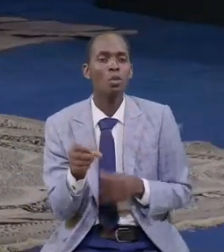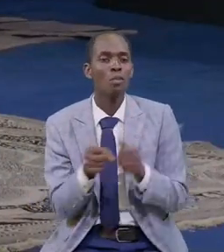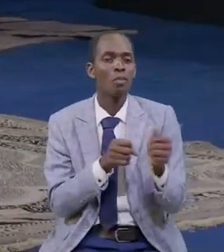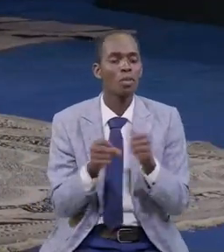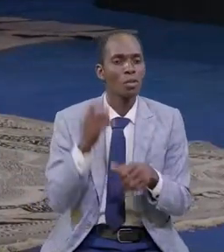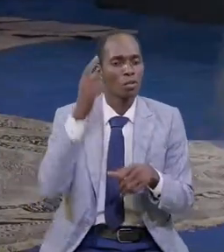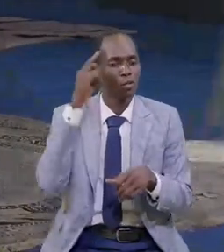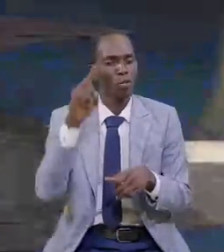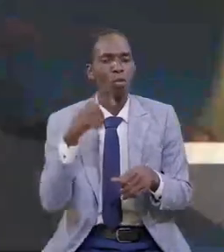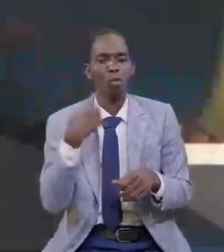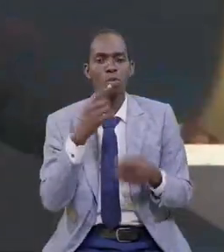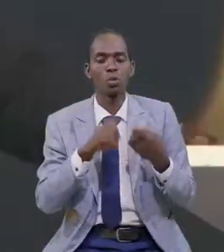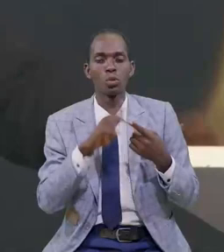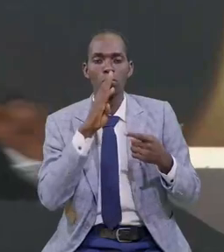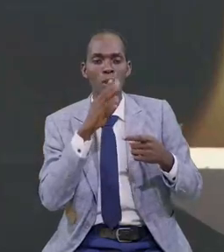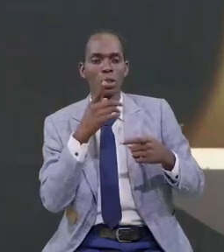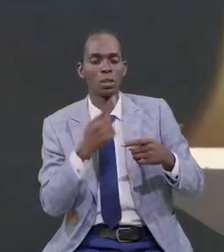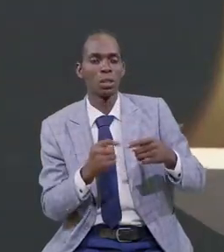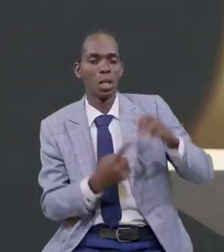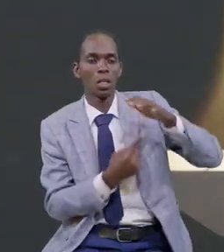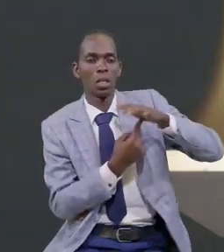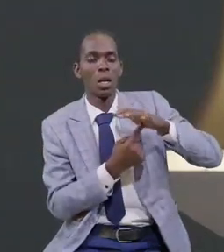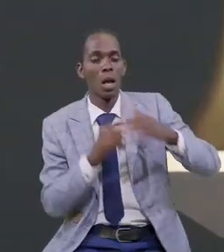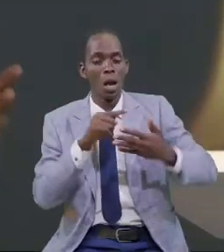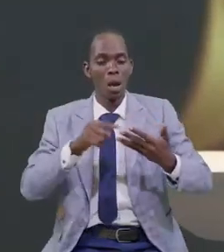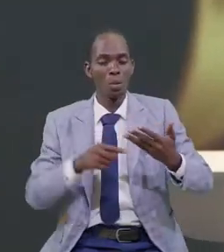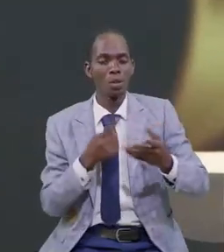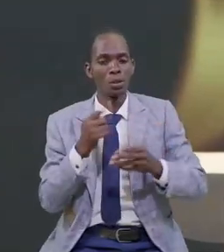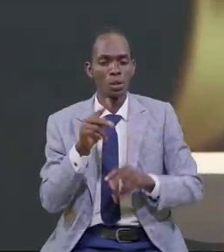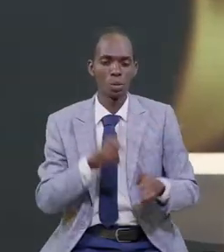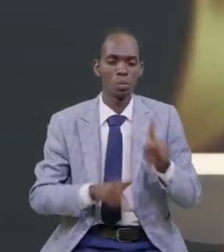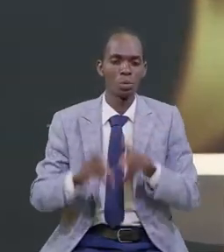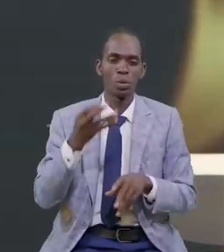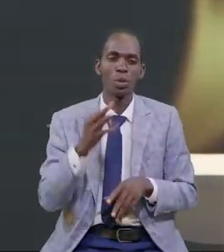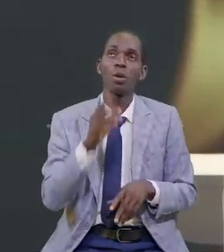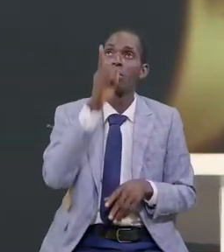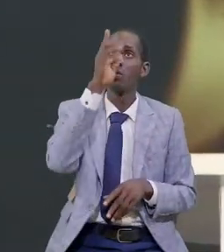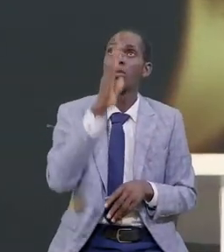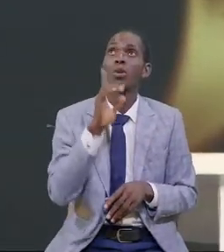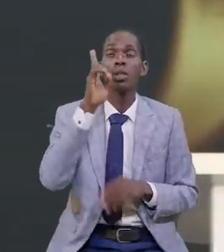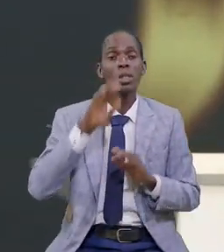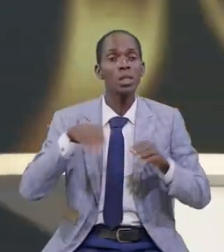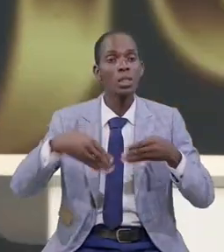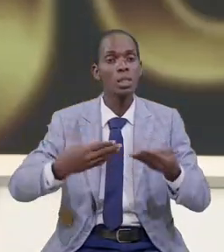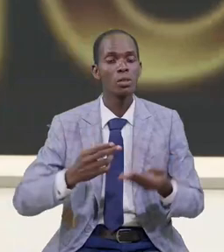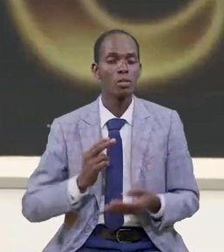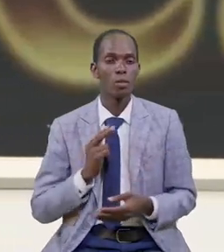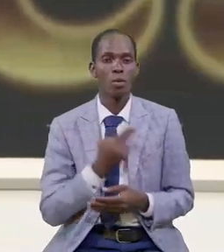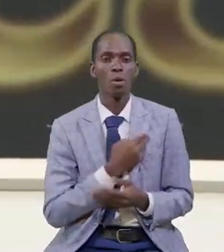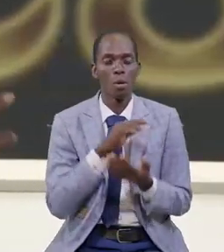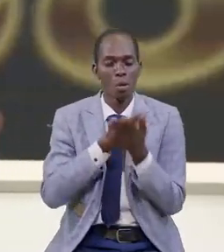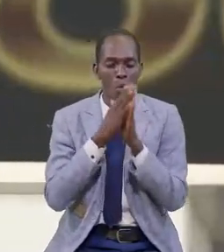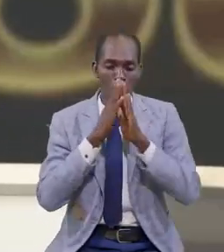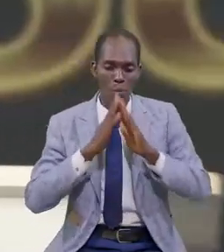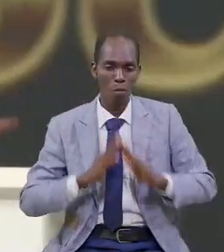combat une lutte pour la suprématie parmi les enfants de Dieu Dieu nous donne la paix la paix